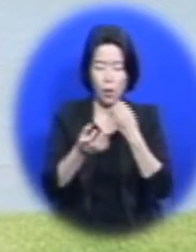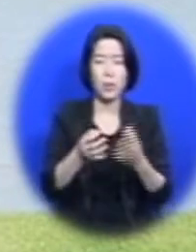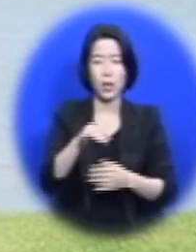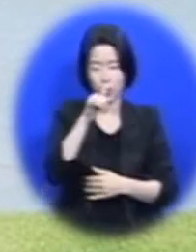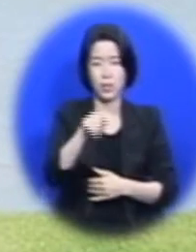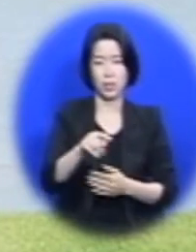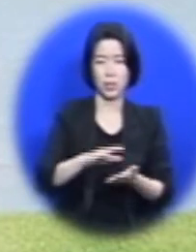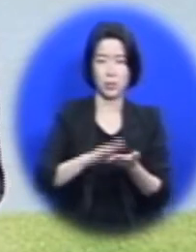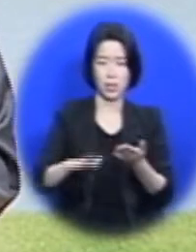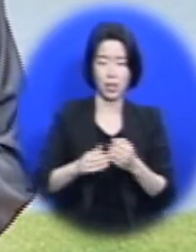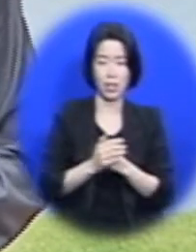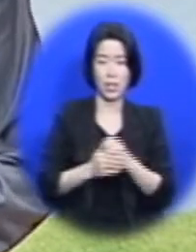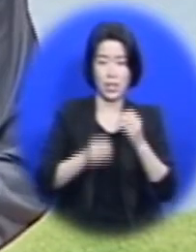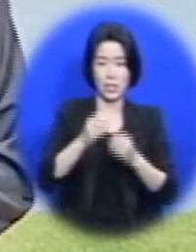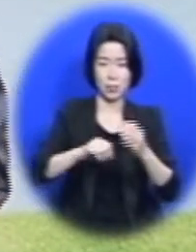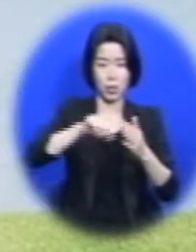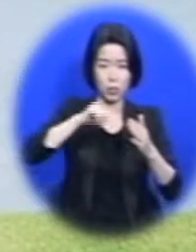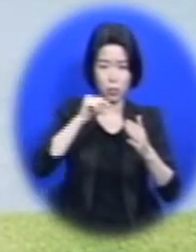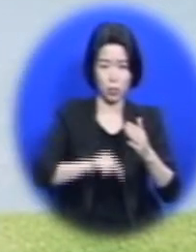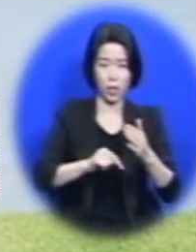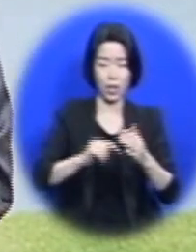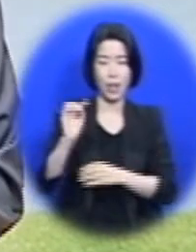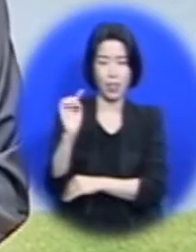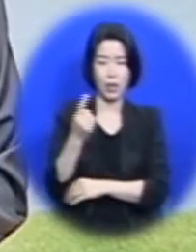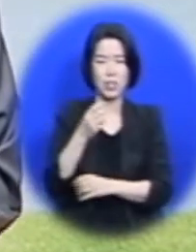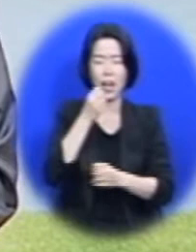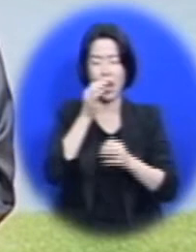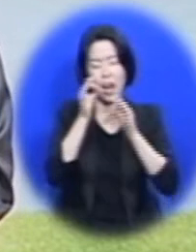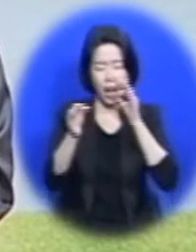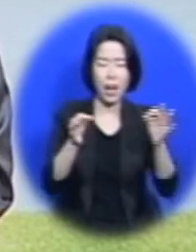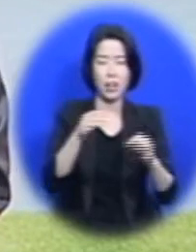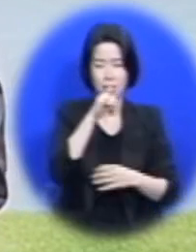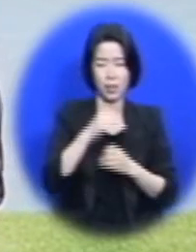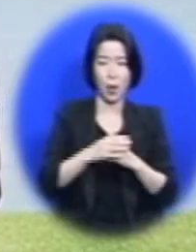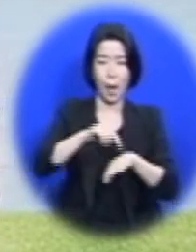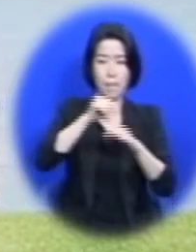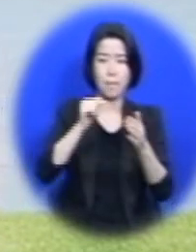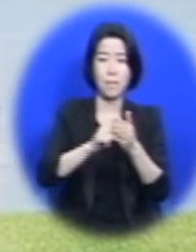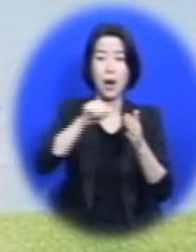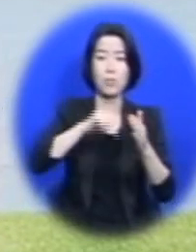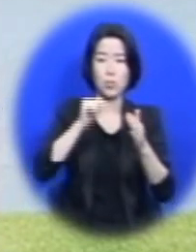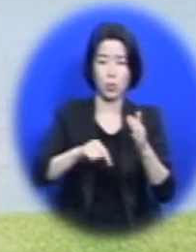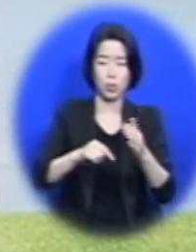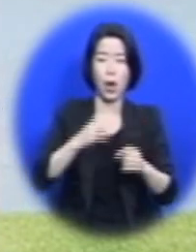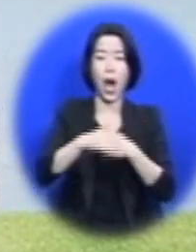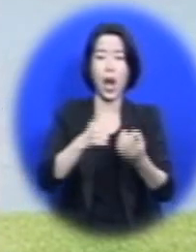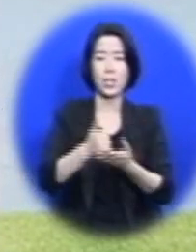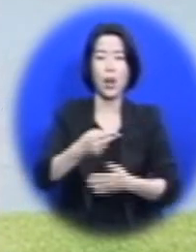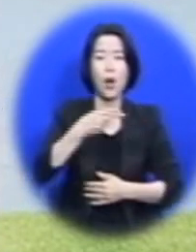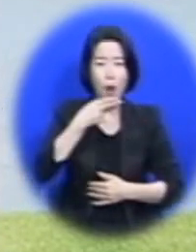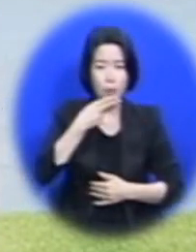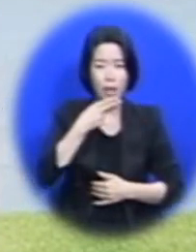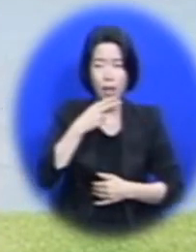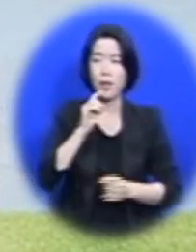시편입니다. 시편 속에 다윗이 탄식합니다. 마음속으로 하나님이 없다